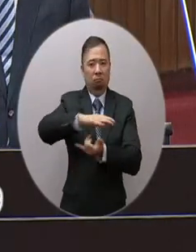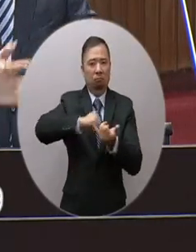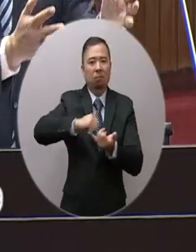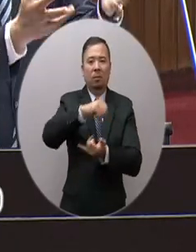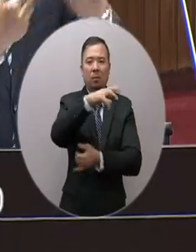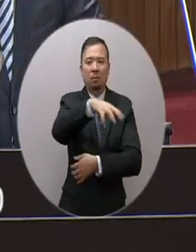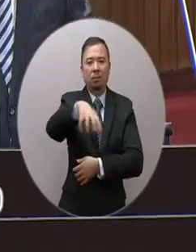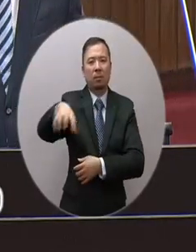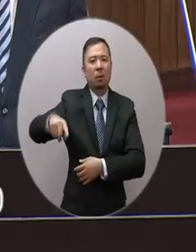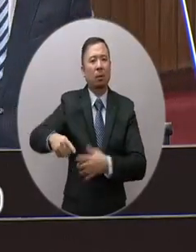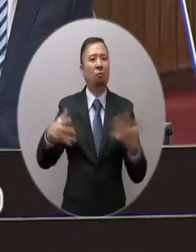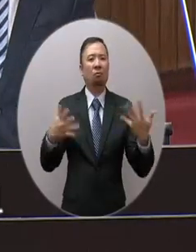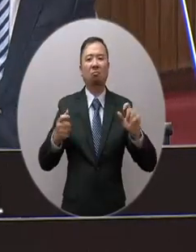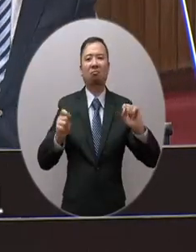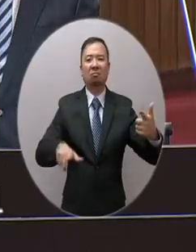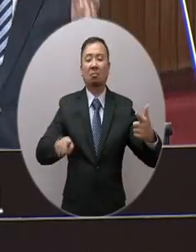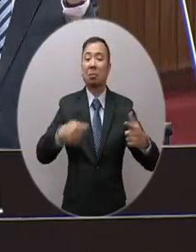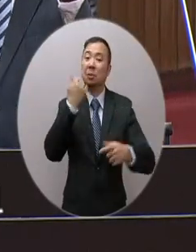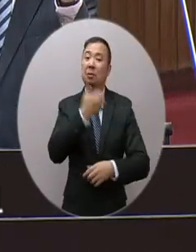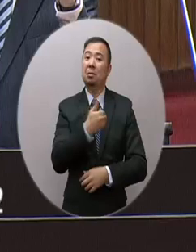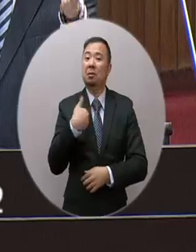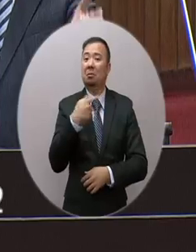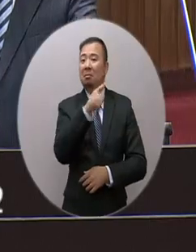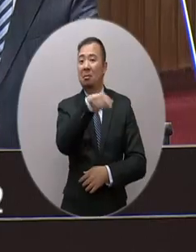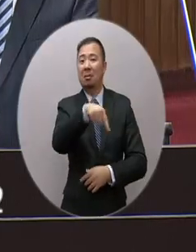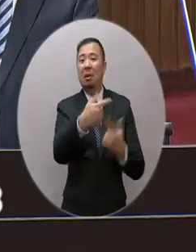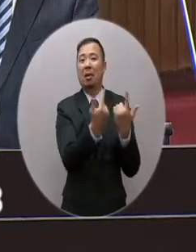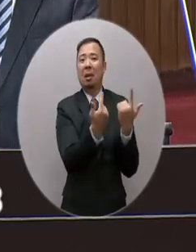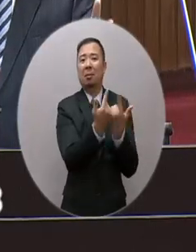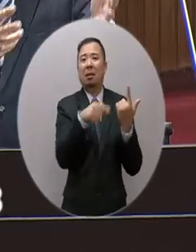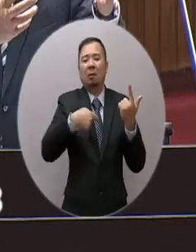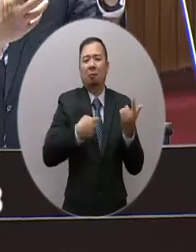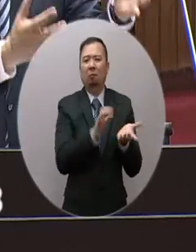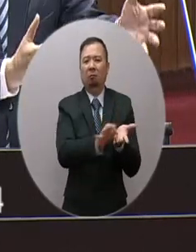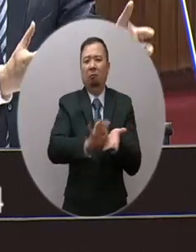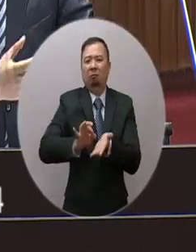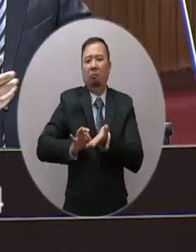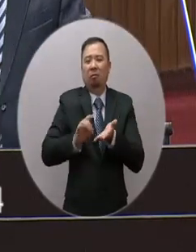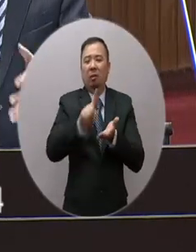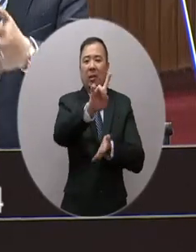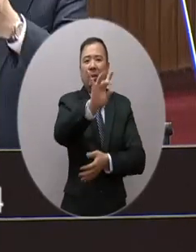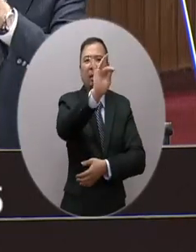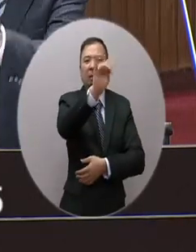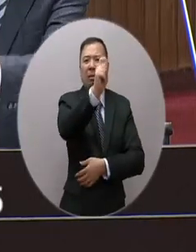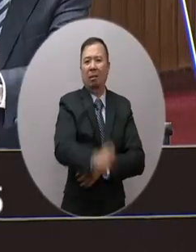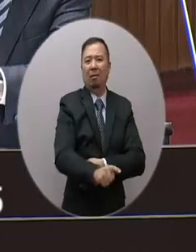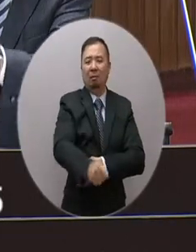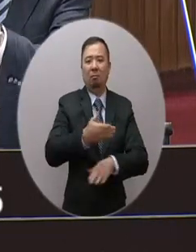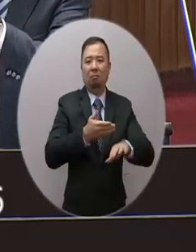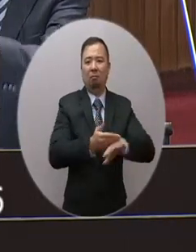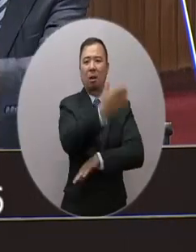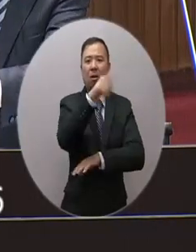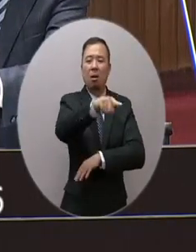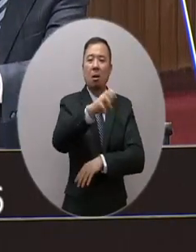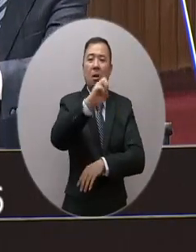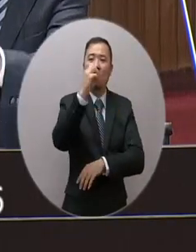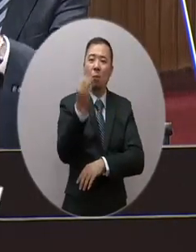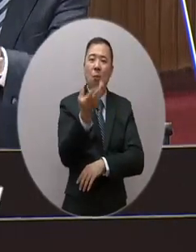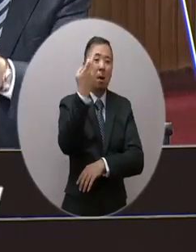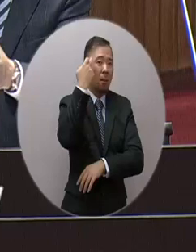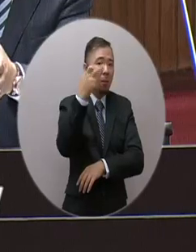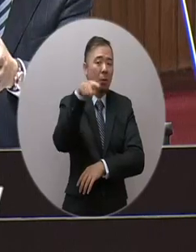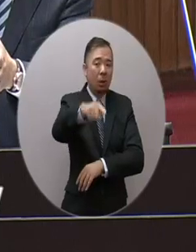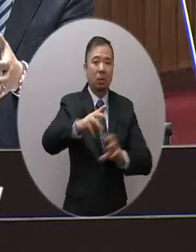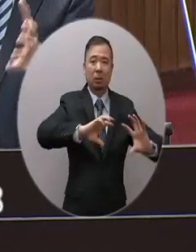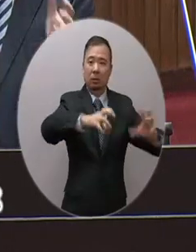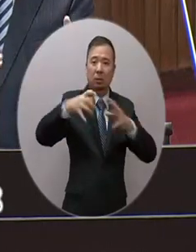样，在台北也许他们面对的是花了100多亿的花博，或者花了100多亿的四大运，它